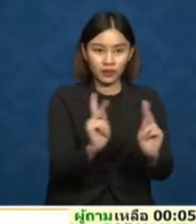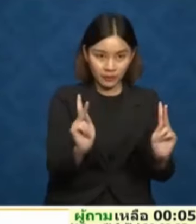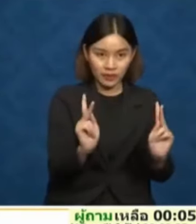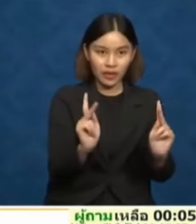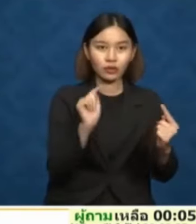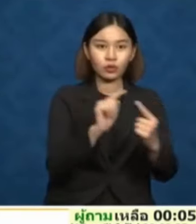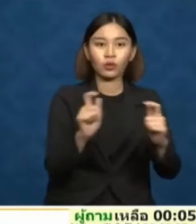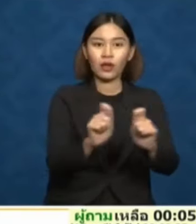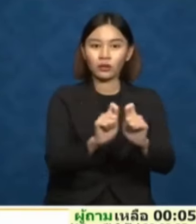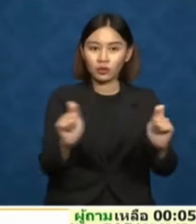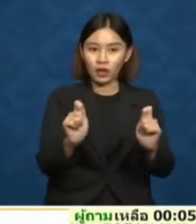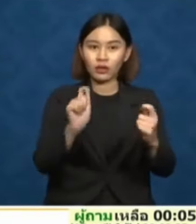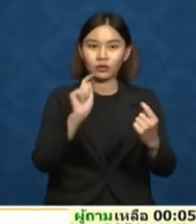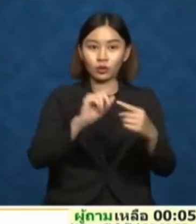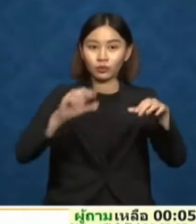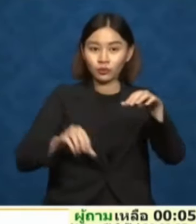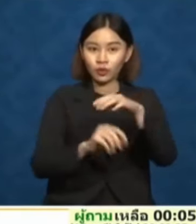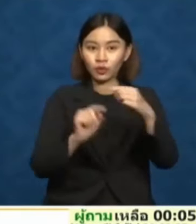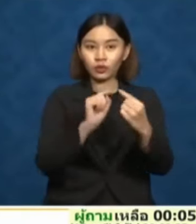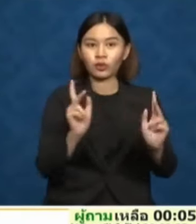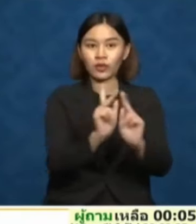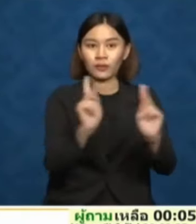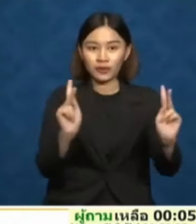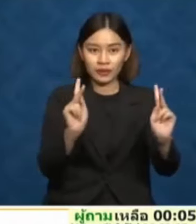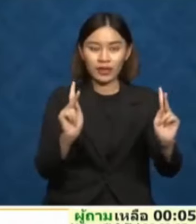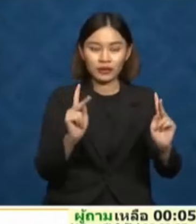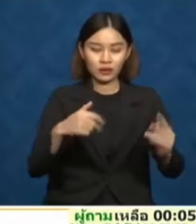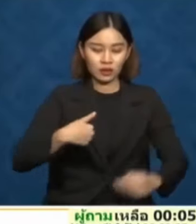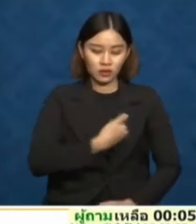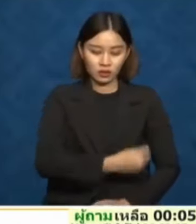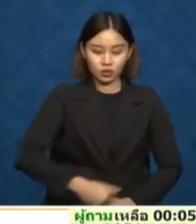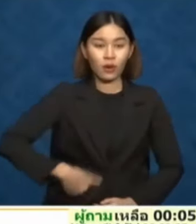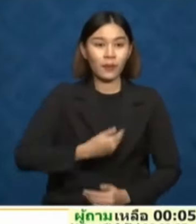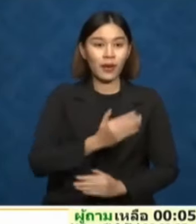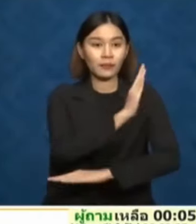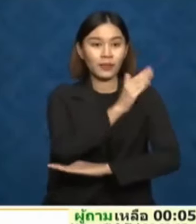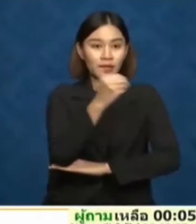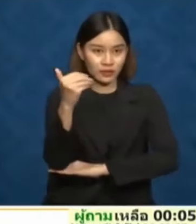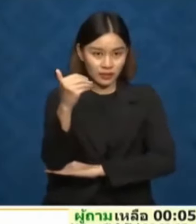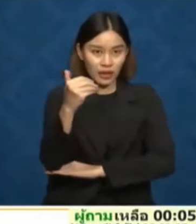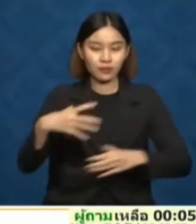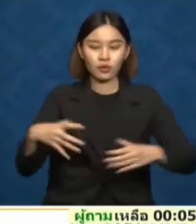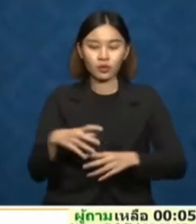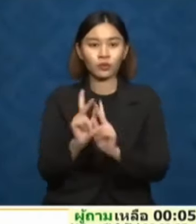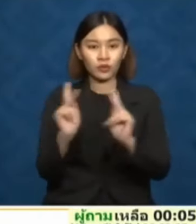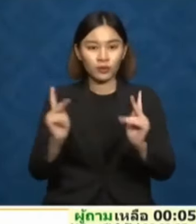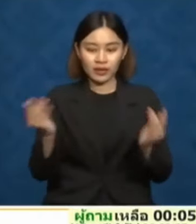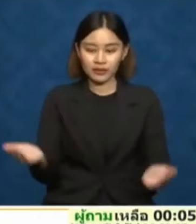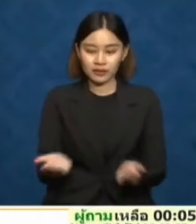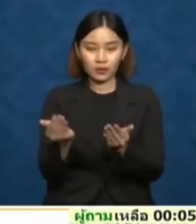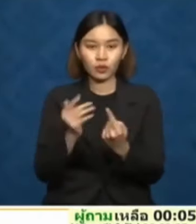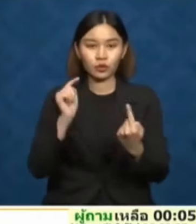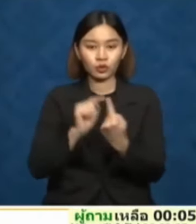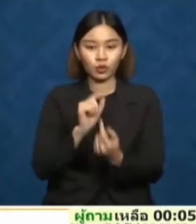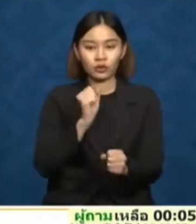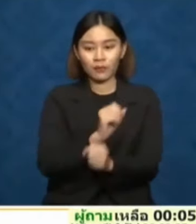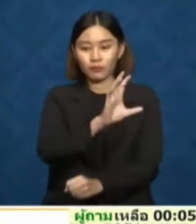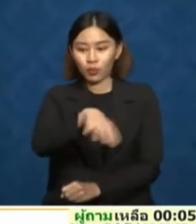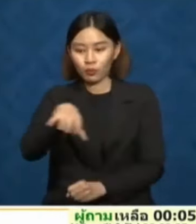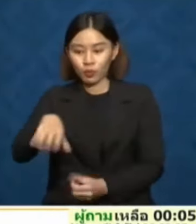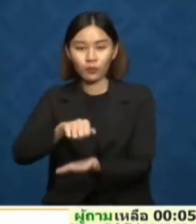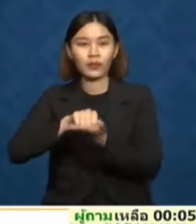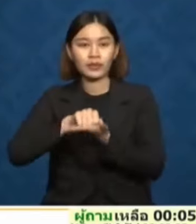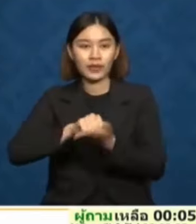เป็นอนุกรรมการภายใต้กรรมการหลักประกันสุขภพแห่งชาติเป็นขณกรรมการสนับสนุนึ่งหน่วยบริการผู้ให้